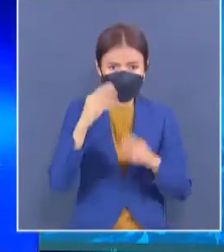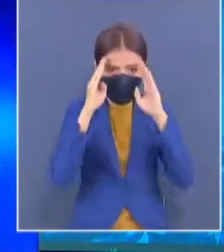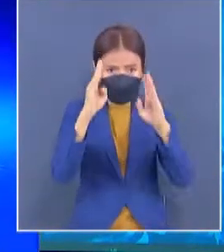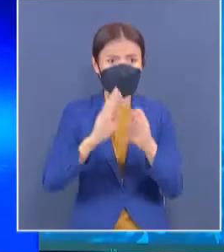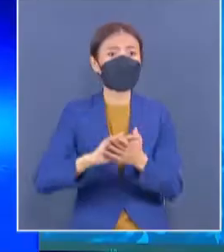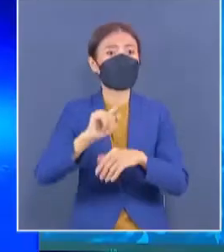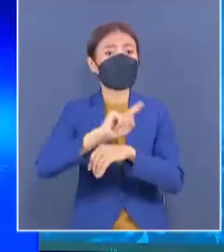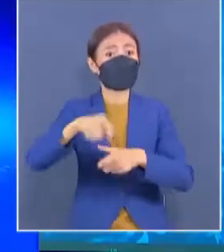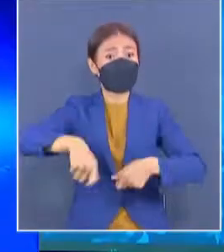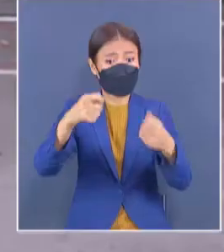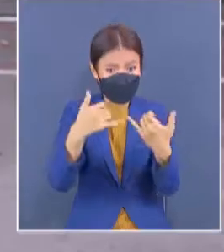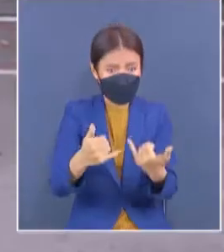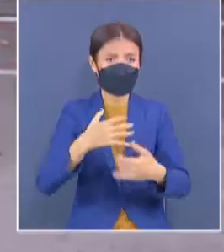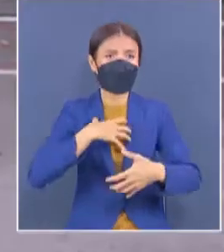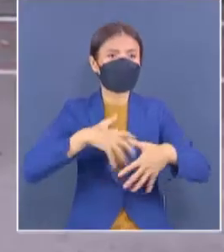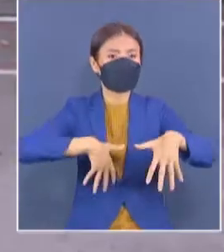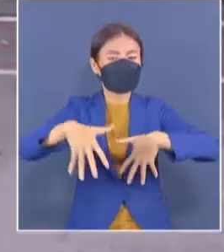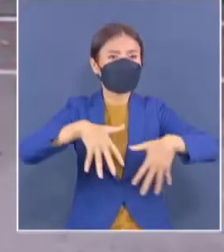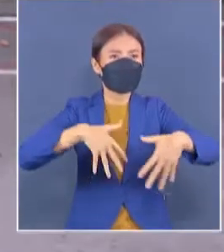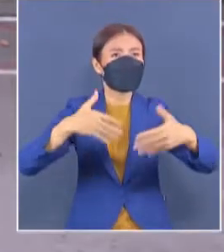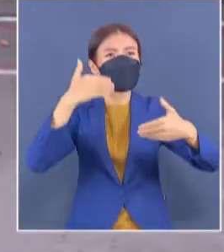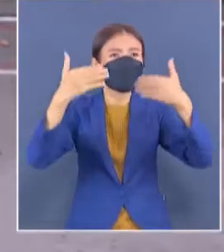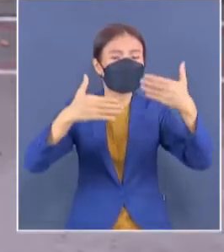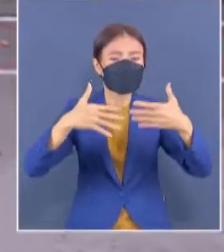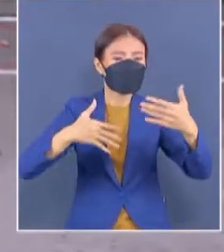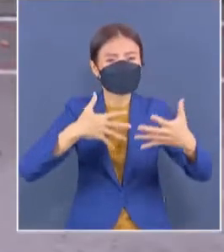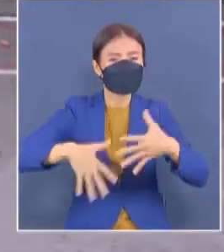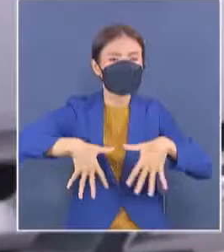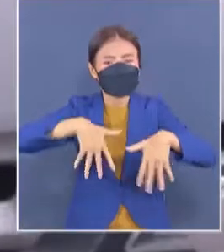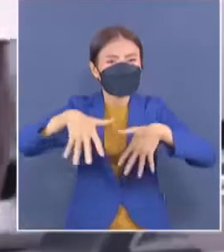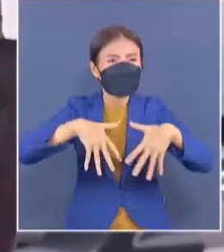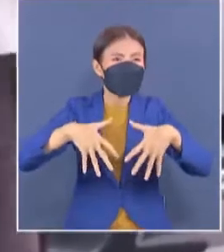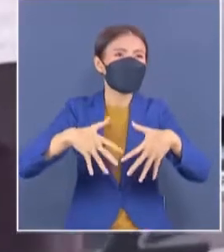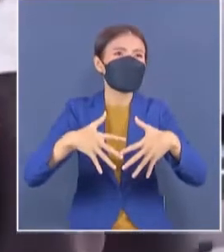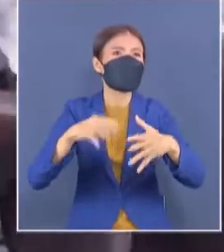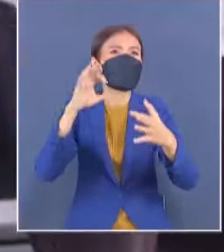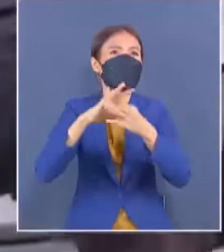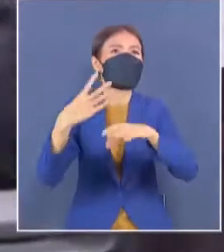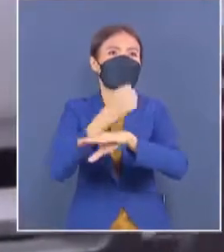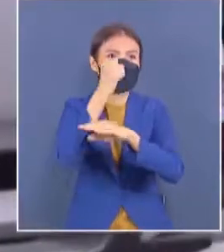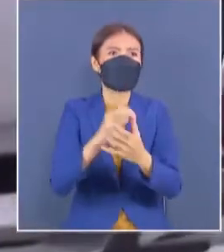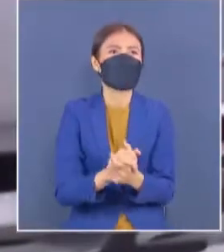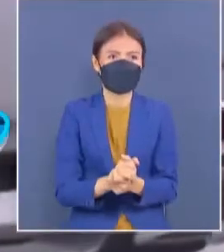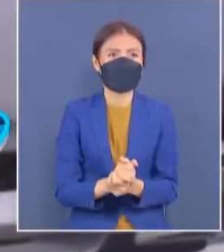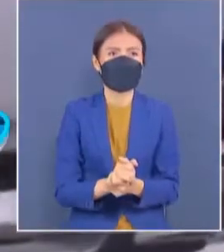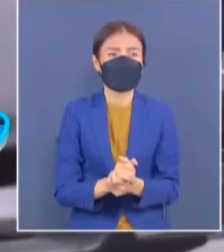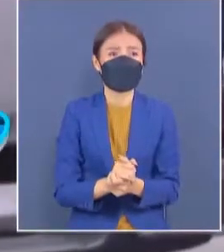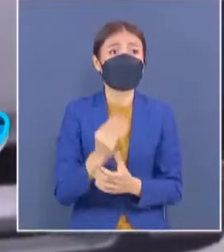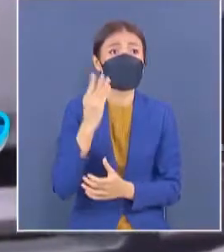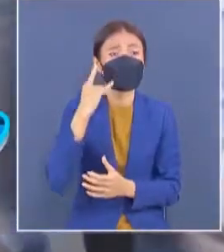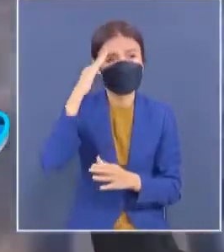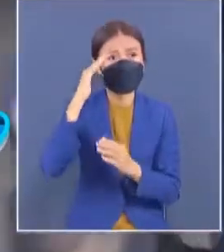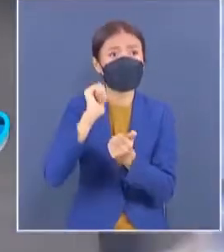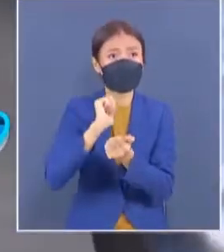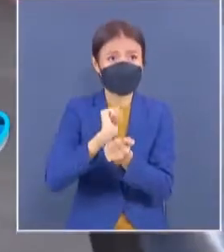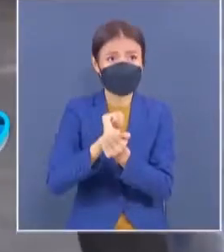กรรมทางการเมืองครับความเคลื่อนไหวที่เกิดขึ้นเมื่อวานนี้พนักงานสอบสวนของสถานีตำรวจนครบาลท่าเรือครับ